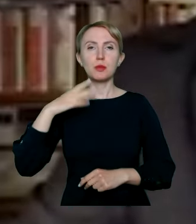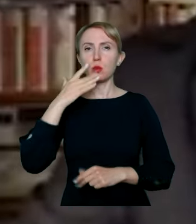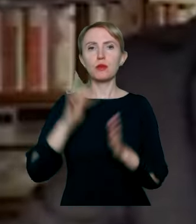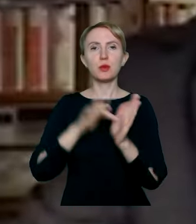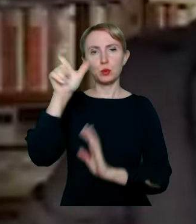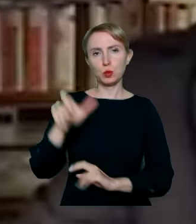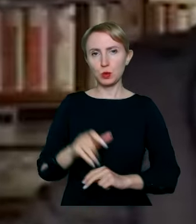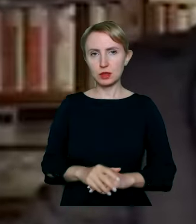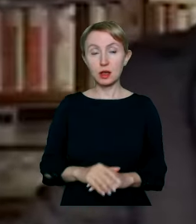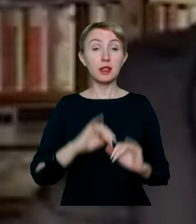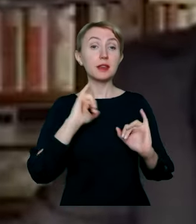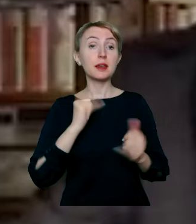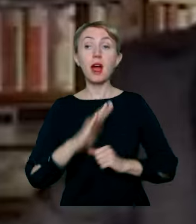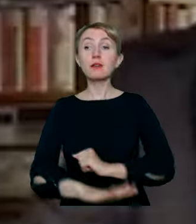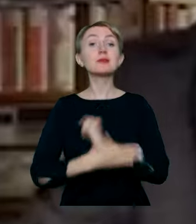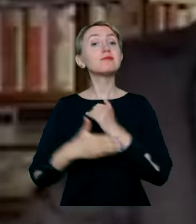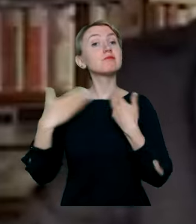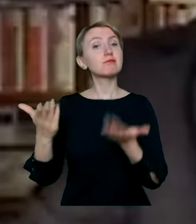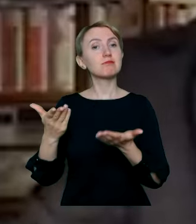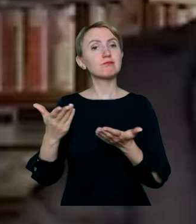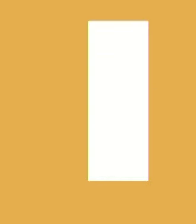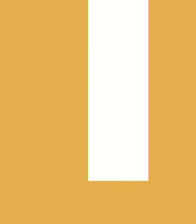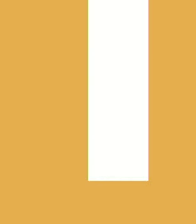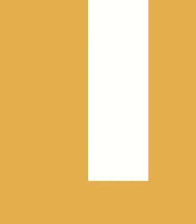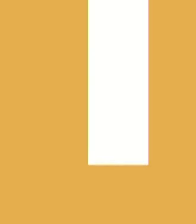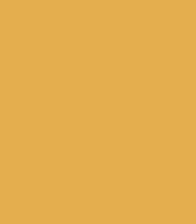Tusk i jak popierał urzędującego prezydenta.